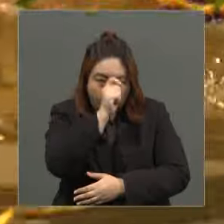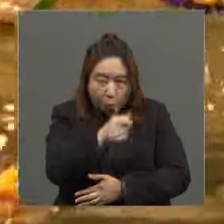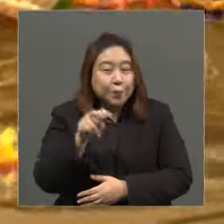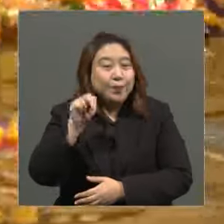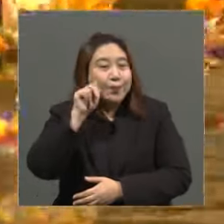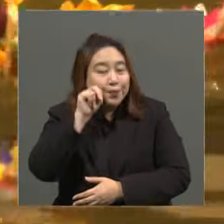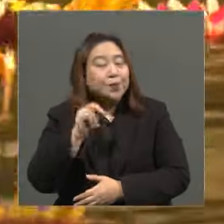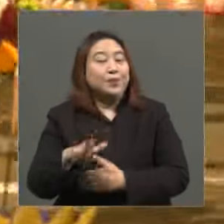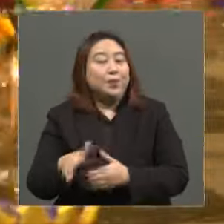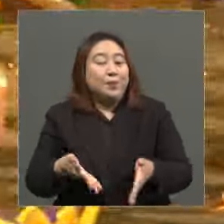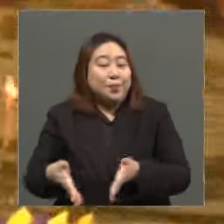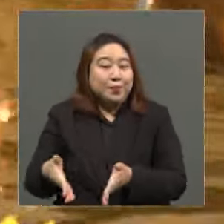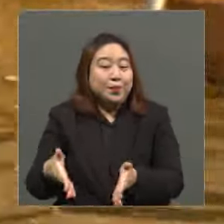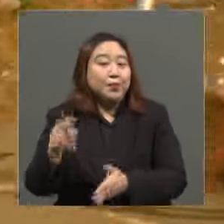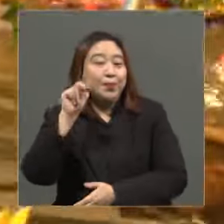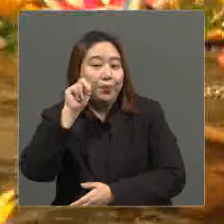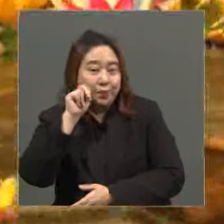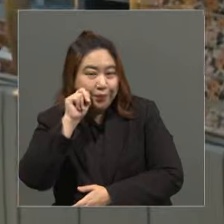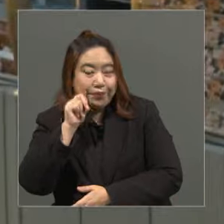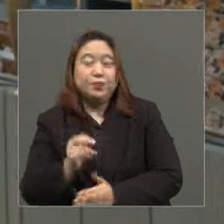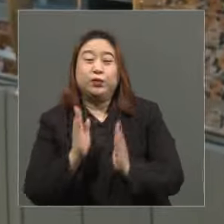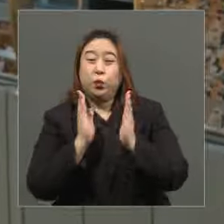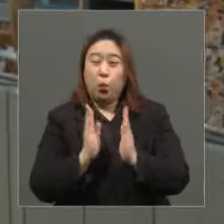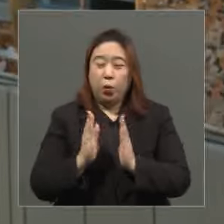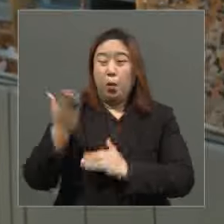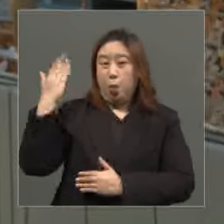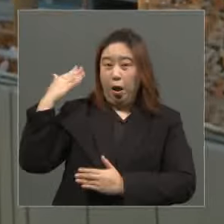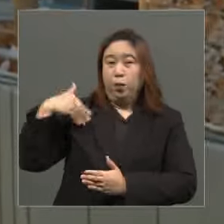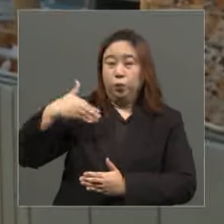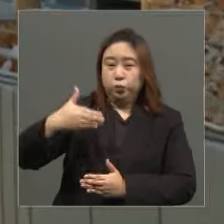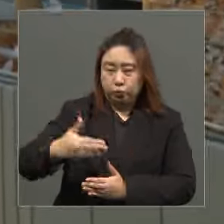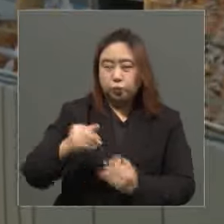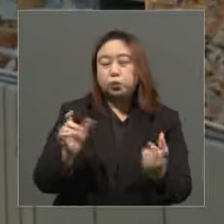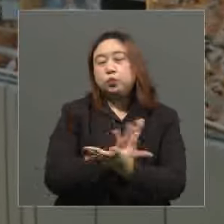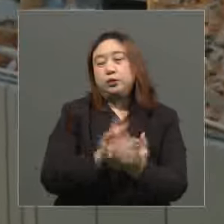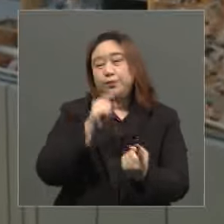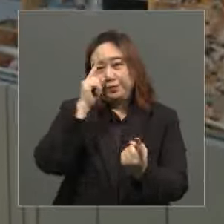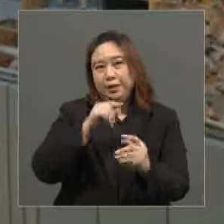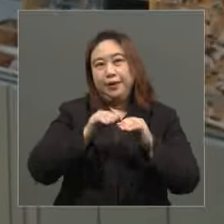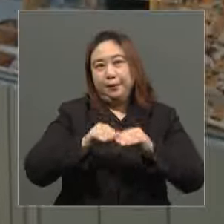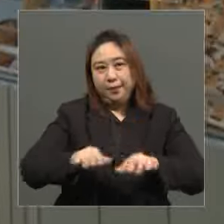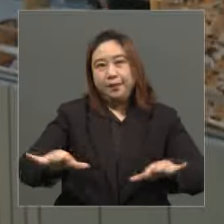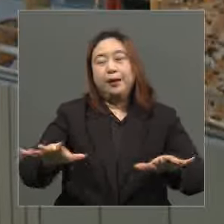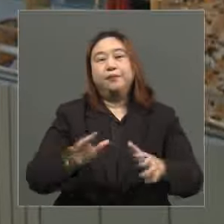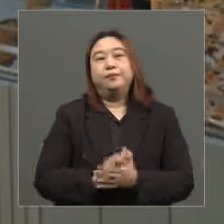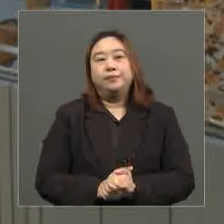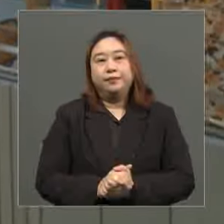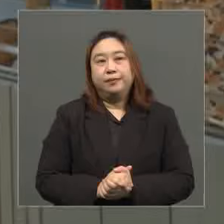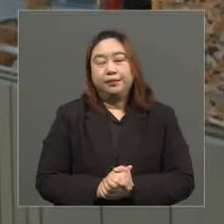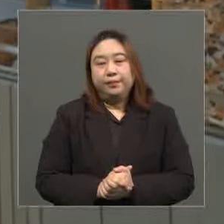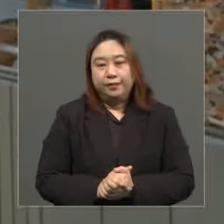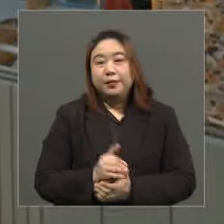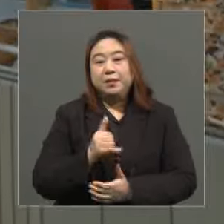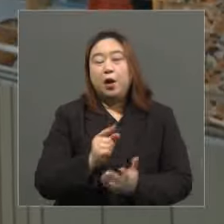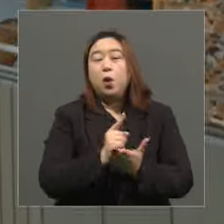ริญรุ่งเรืองที่เชื่อมโยงผู้คนทุกยุคทุกสมัยสารต่อมรดกทางวัฒนธรรมไทยอันยิ่งใหญ่ผ่านการลอยกระทงวิ